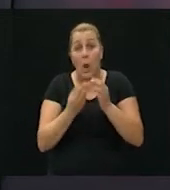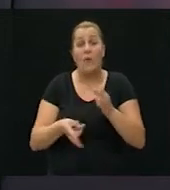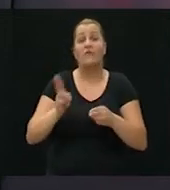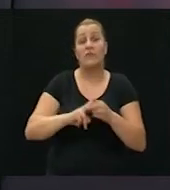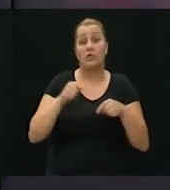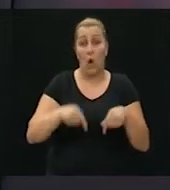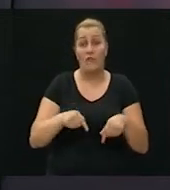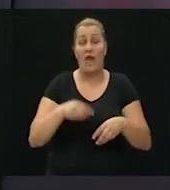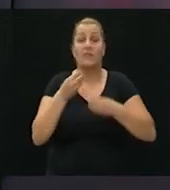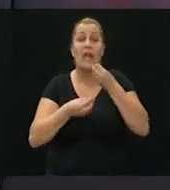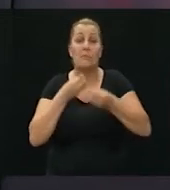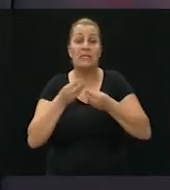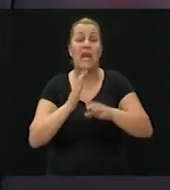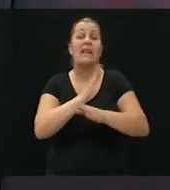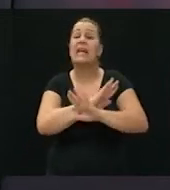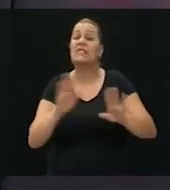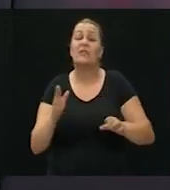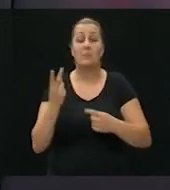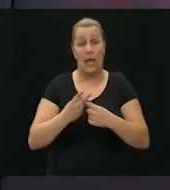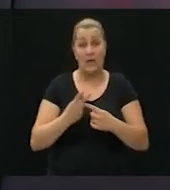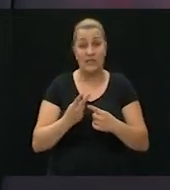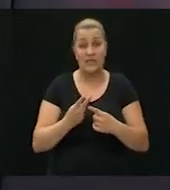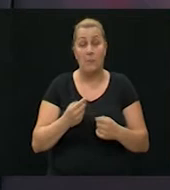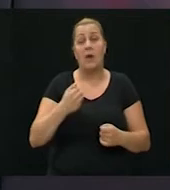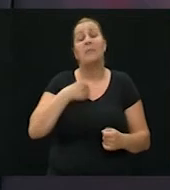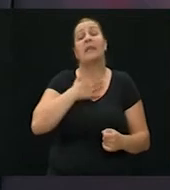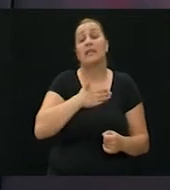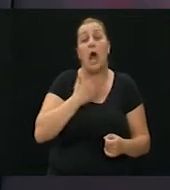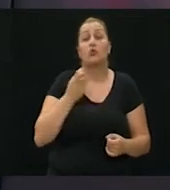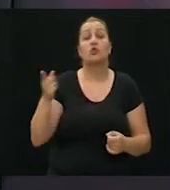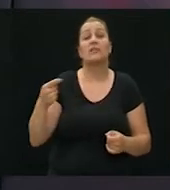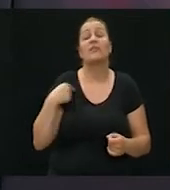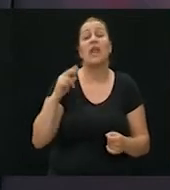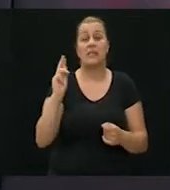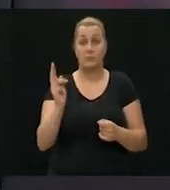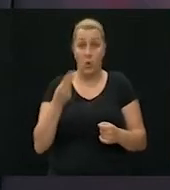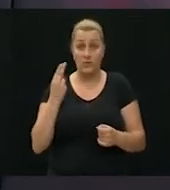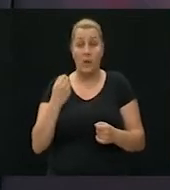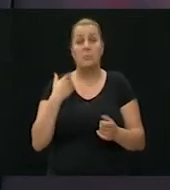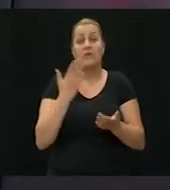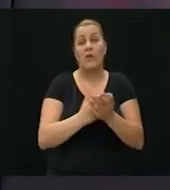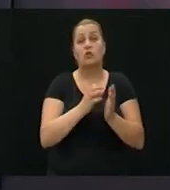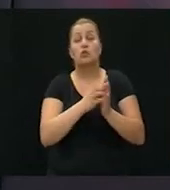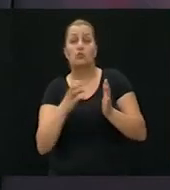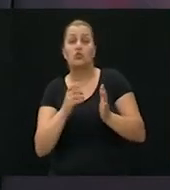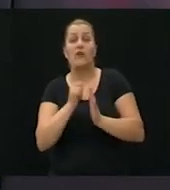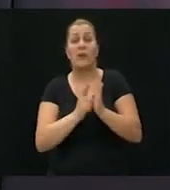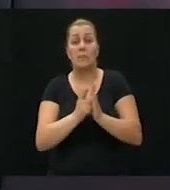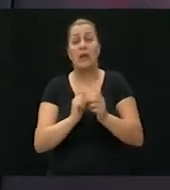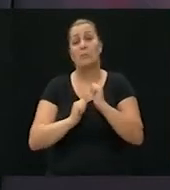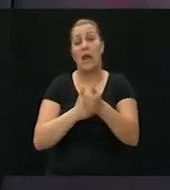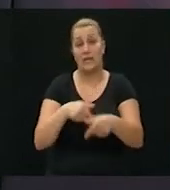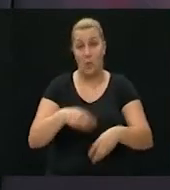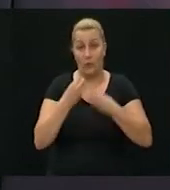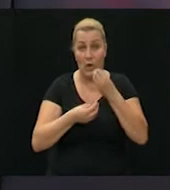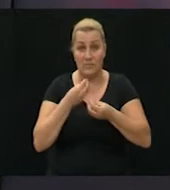ovakve emisija na svim televizijama. Drago mi je što ste nas pozvali, drago mi je, evo, pratimo već duže vrijeme na vašu emisiju, što dajete